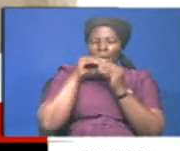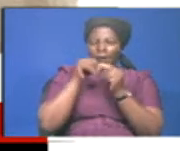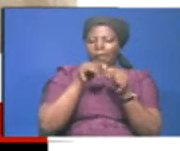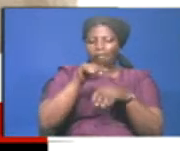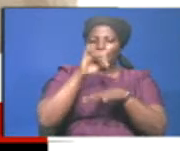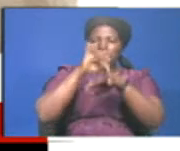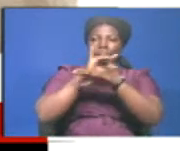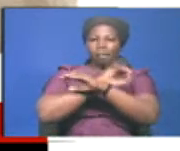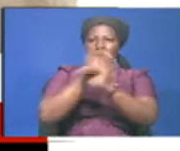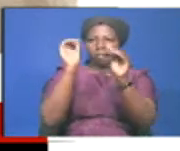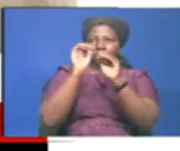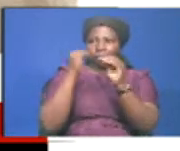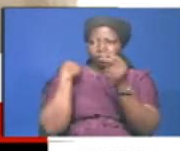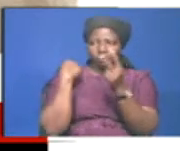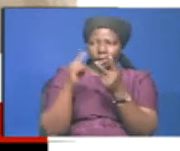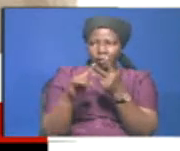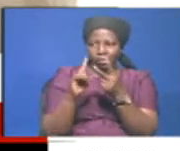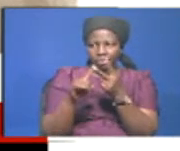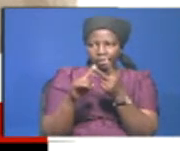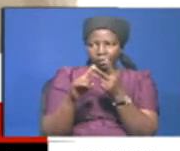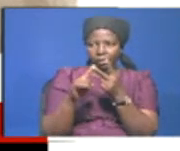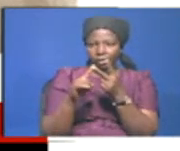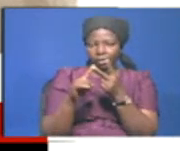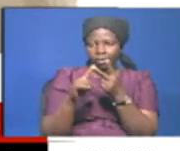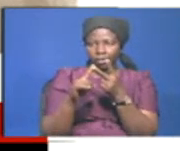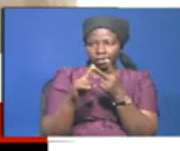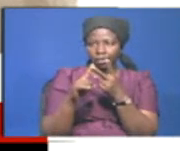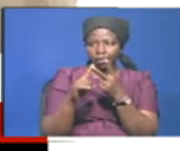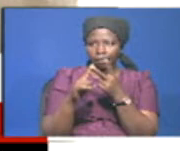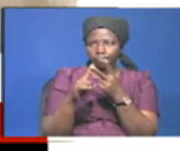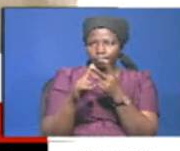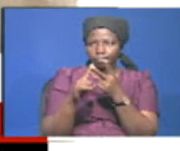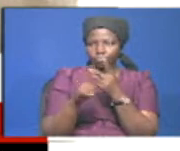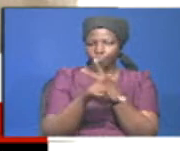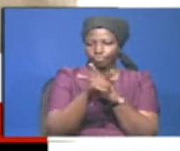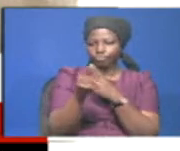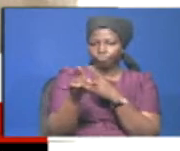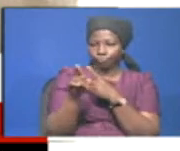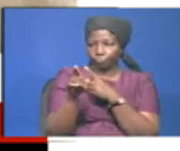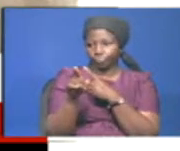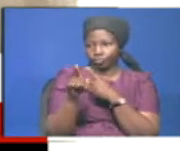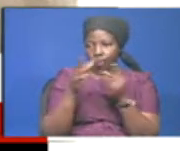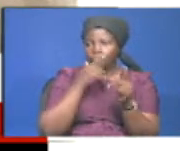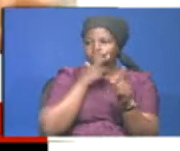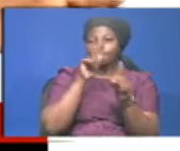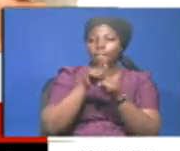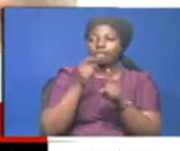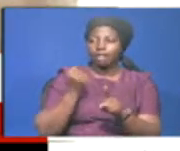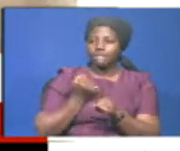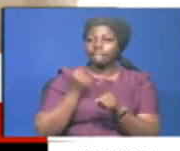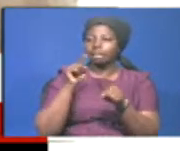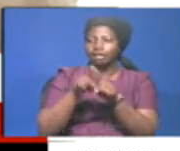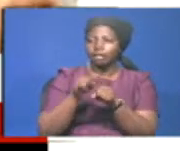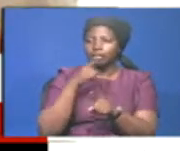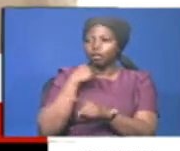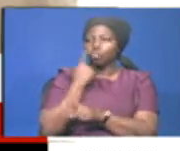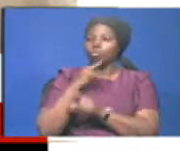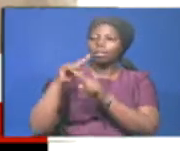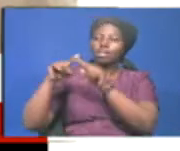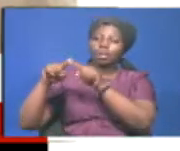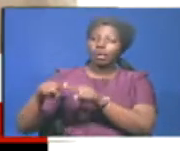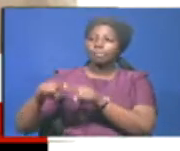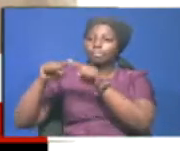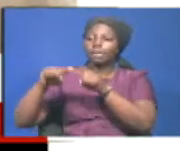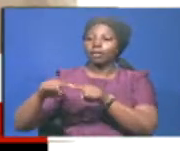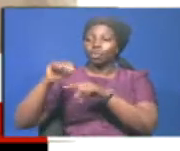Namba 2 ya pili, wale si, ni mandugu zetu na dada zetu wanategemea hizi